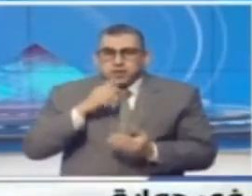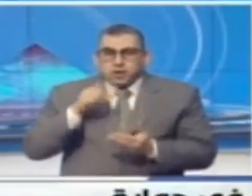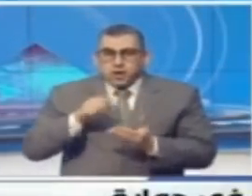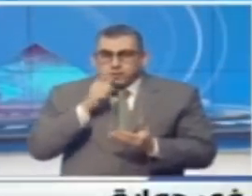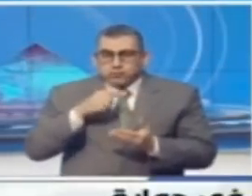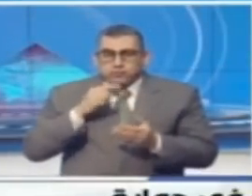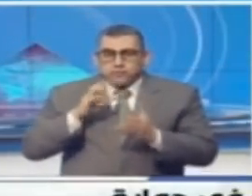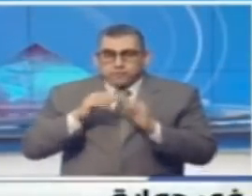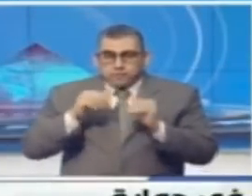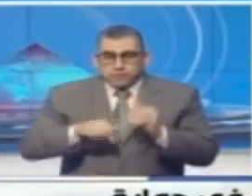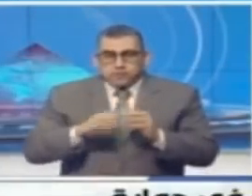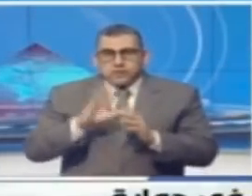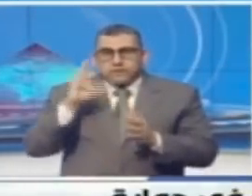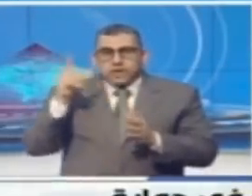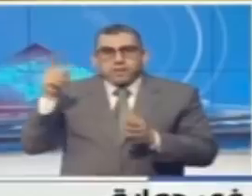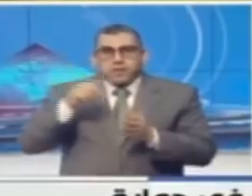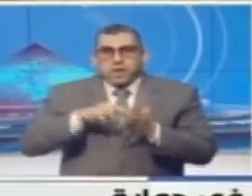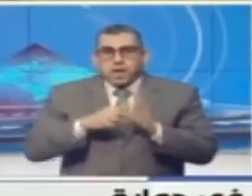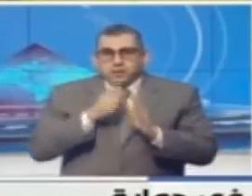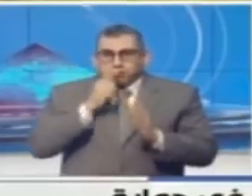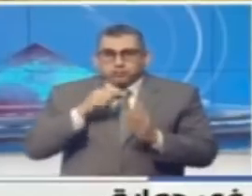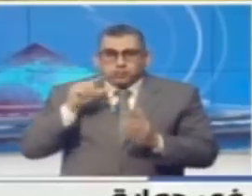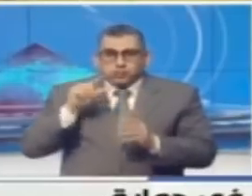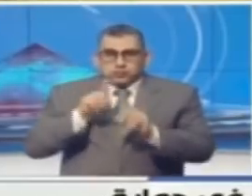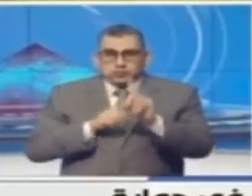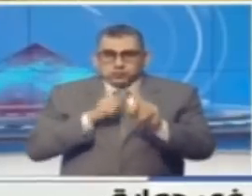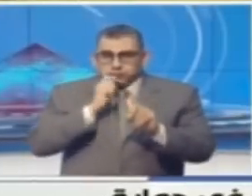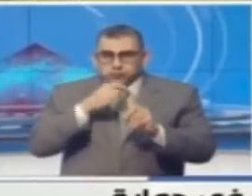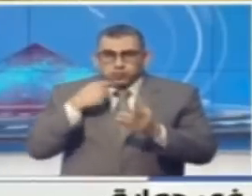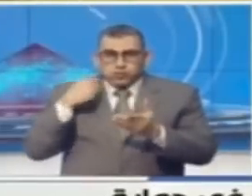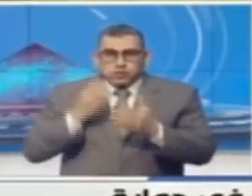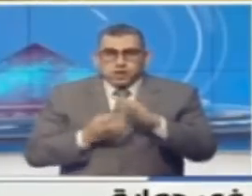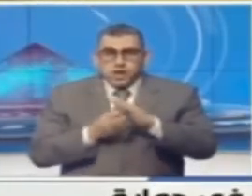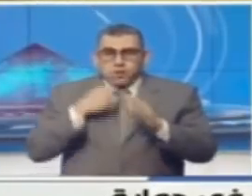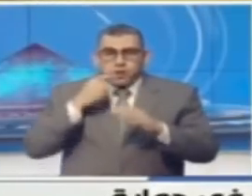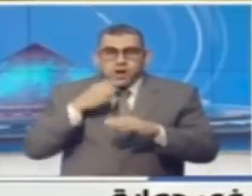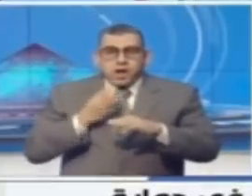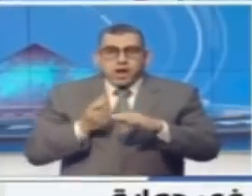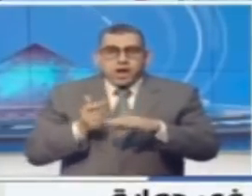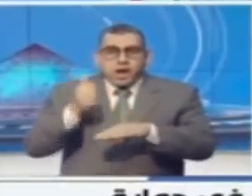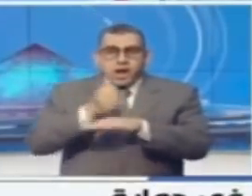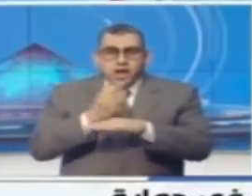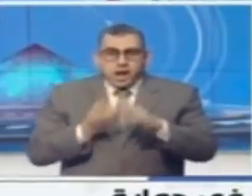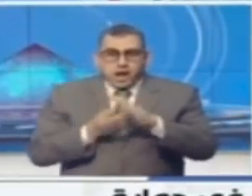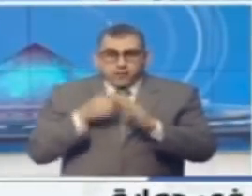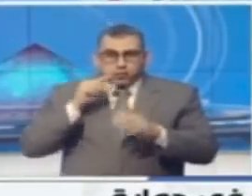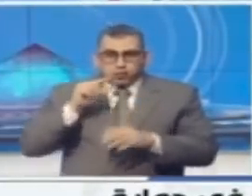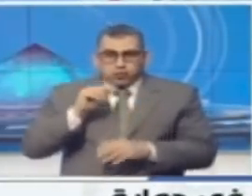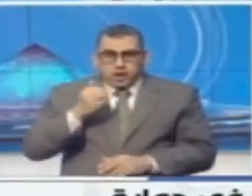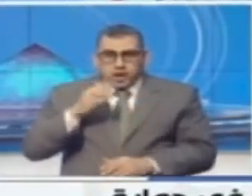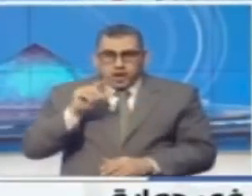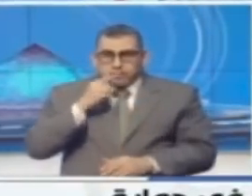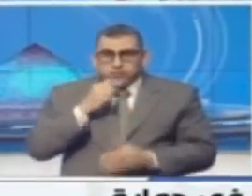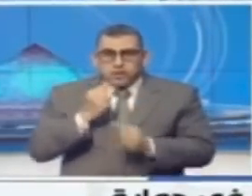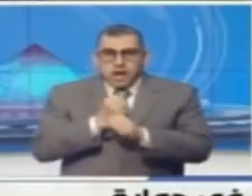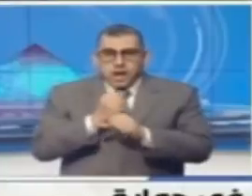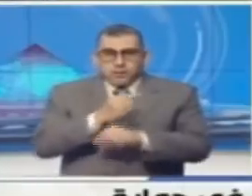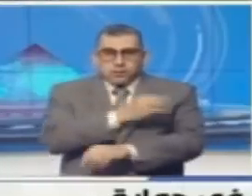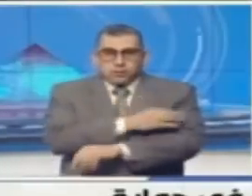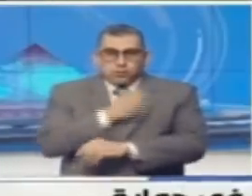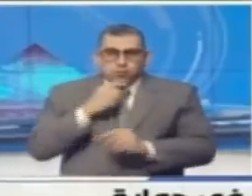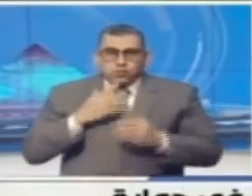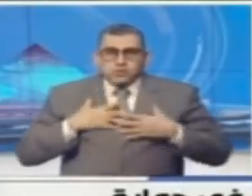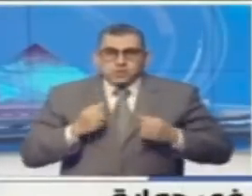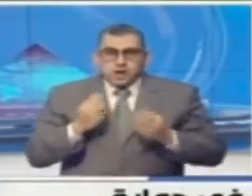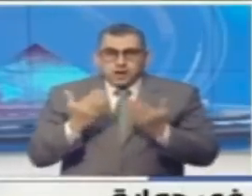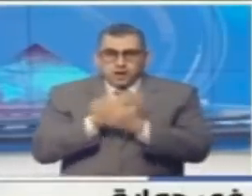أوميكرون محليا وعالميا، حيث أكد دكتور خالد عبد الغفار وزير التعليم العالي والبحث العلمي القائم بأعمال وزير الصحة